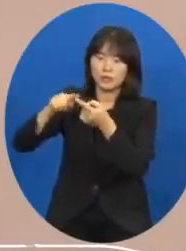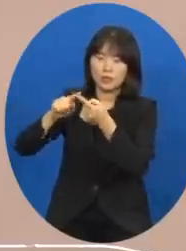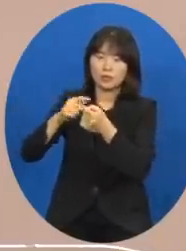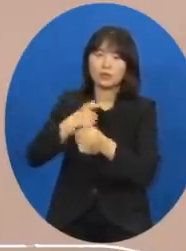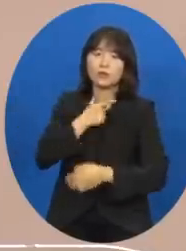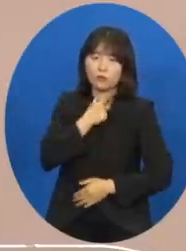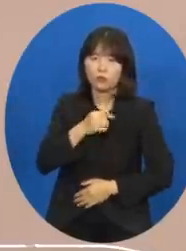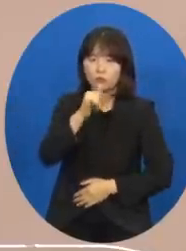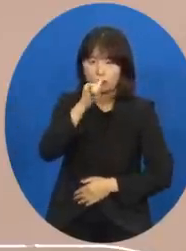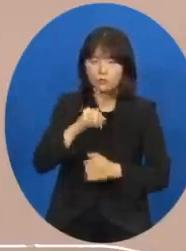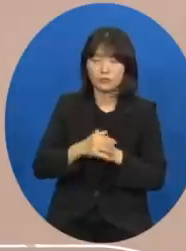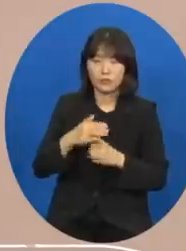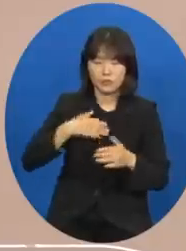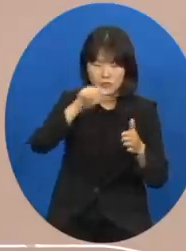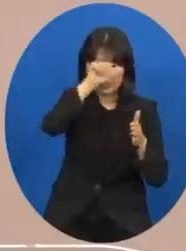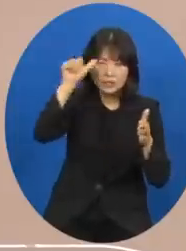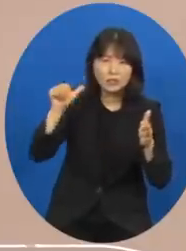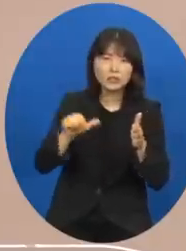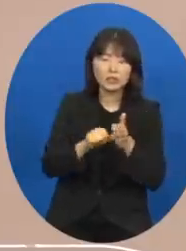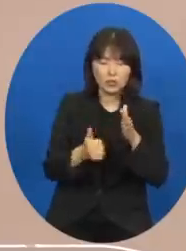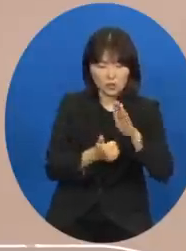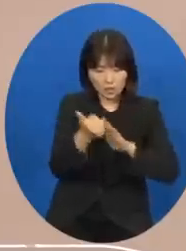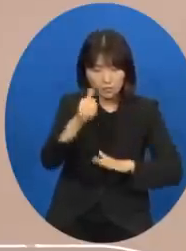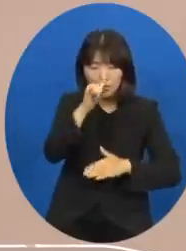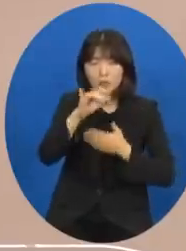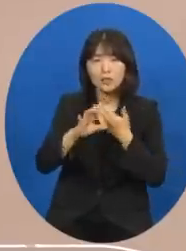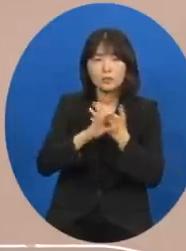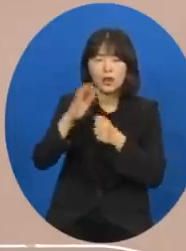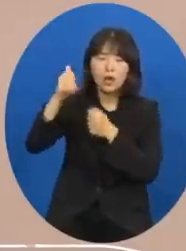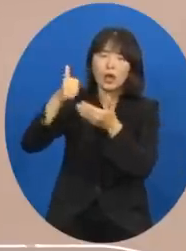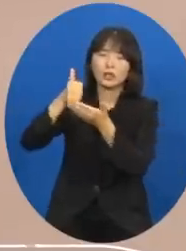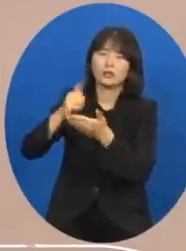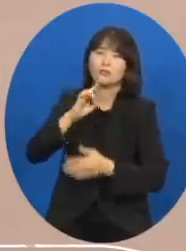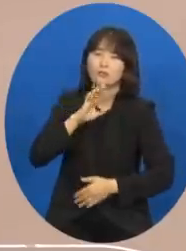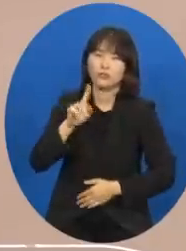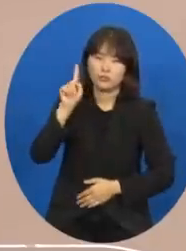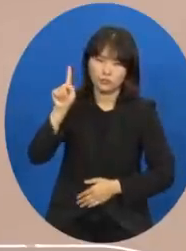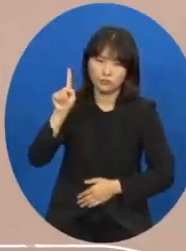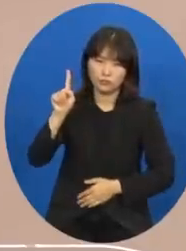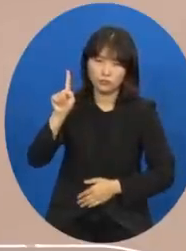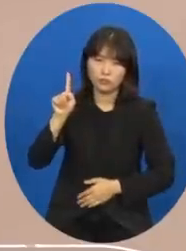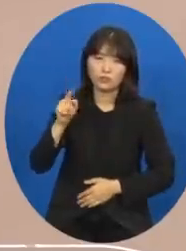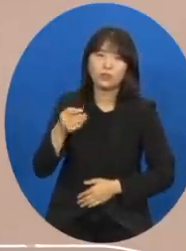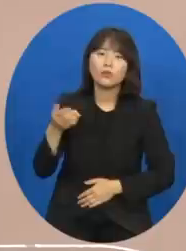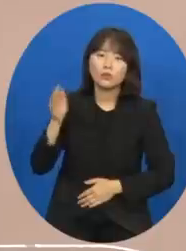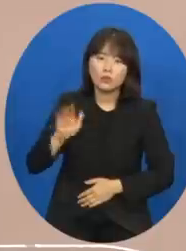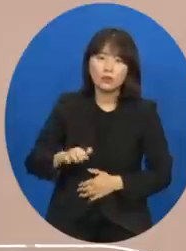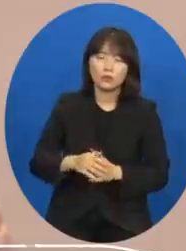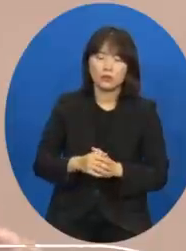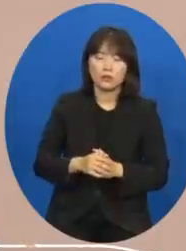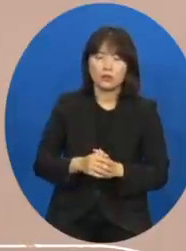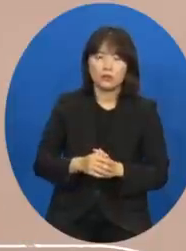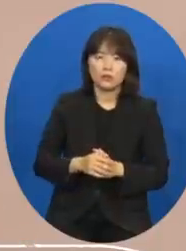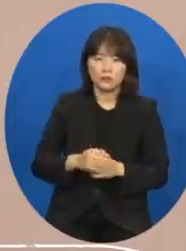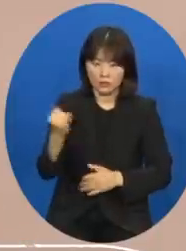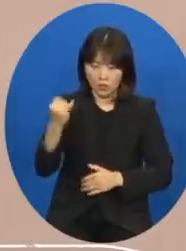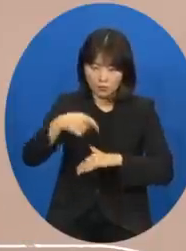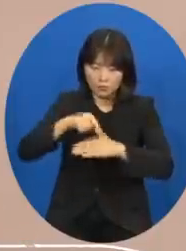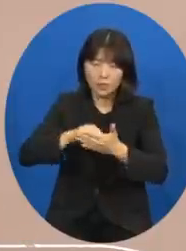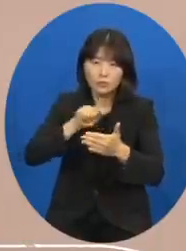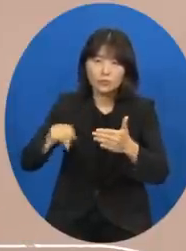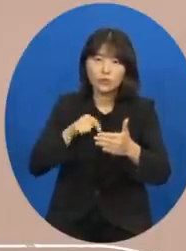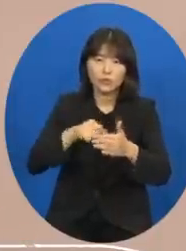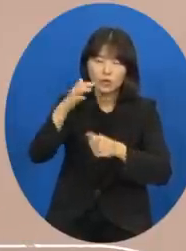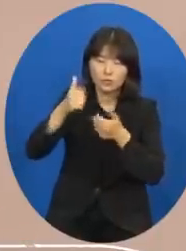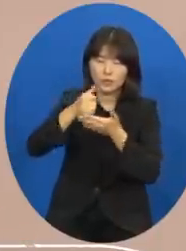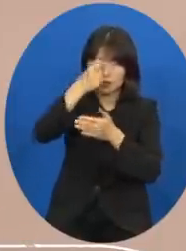내 인생에도 희망이 있다면 하나님밖에 없는데, 그래서 그 여인의 마음속에 하나님께